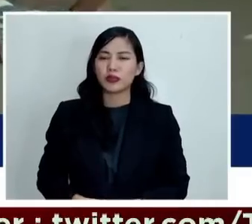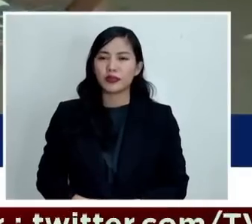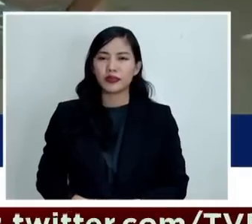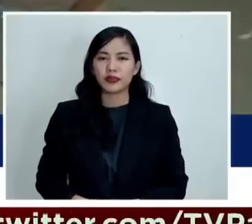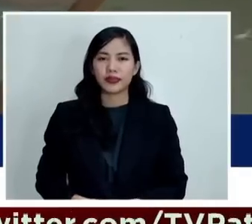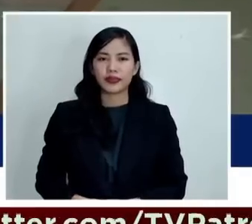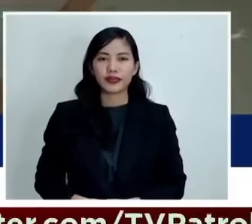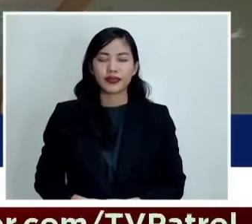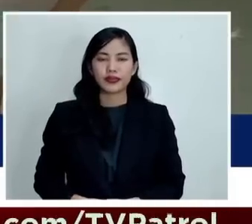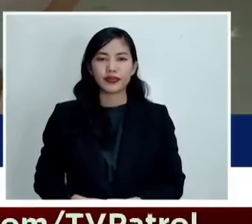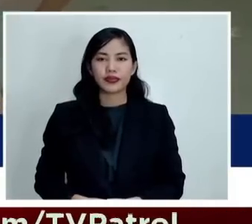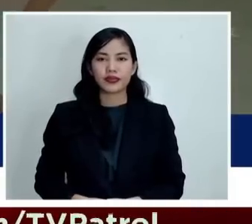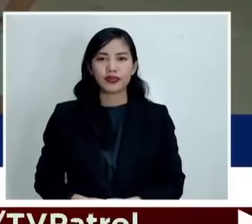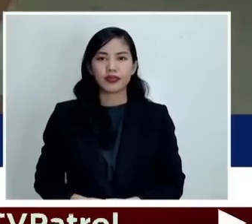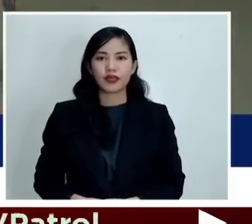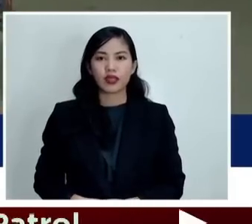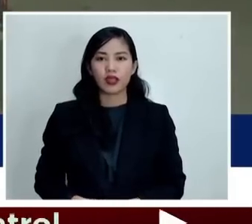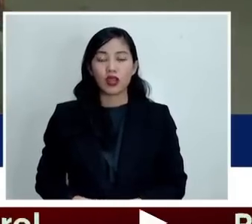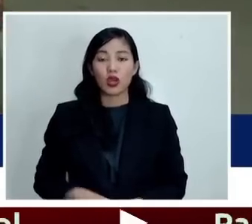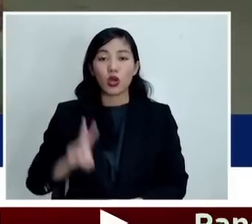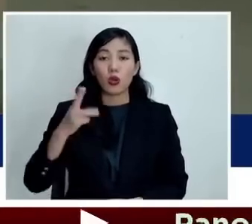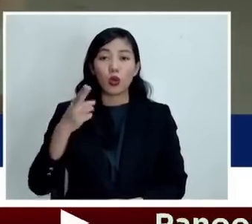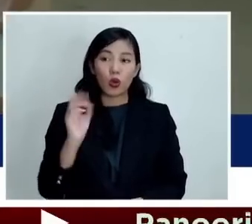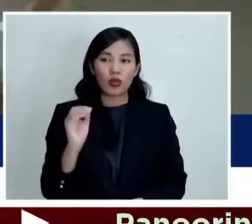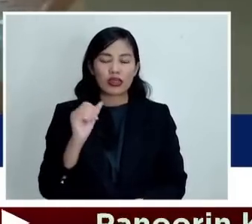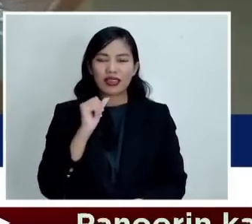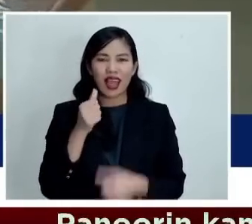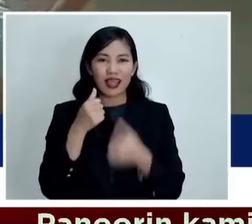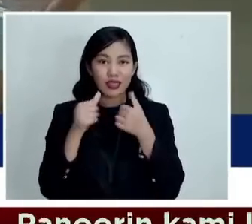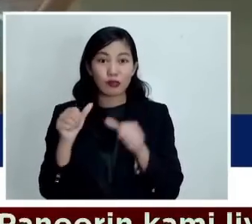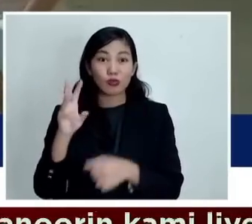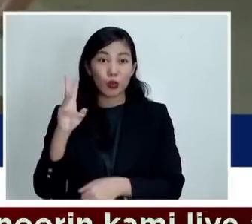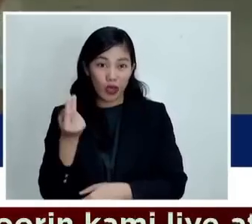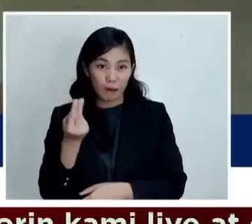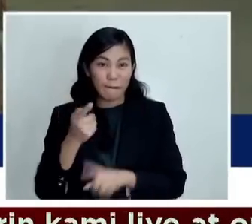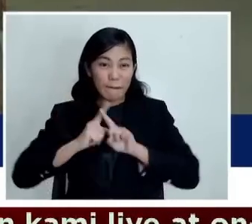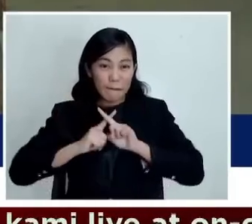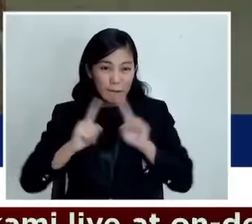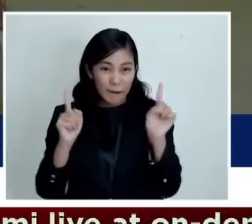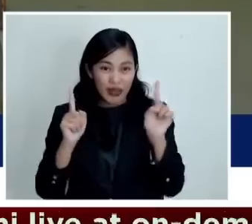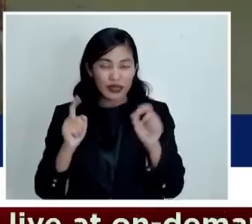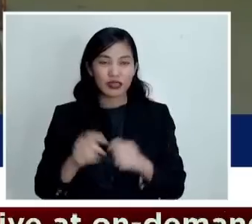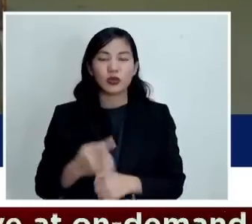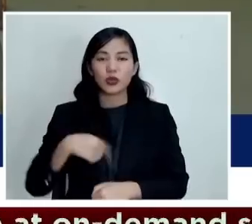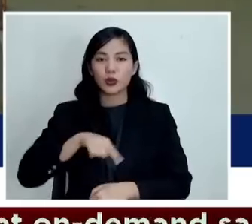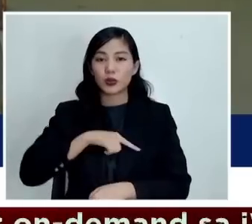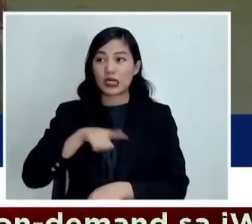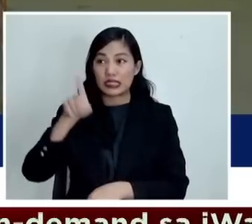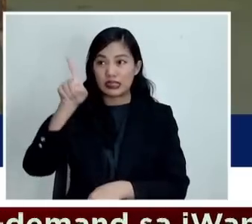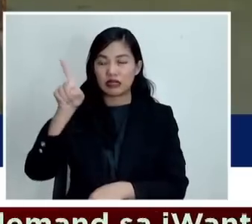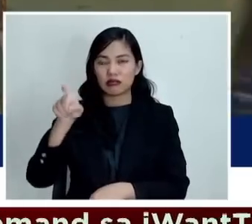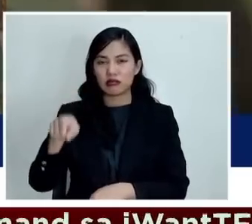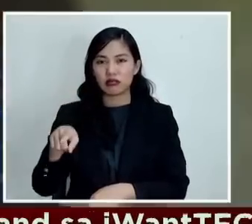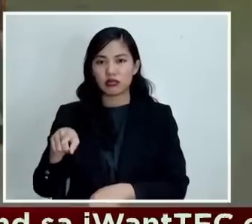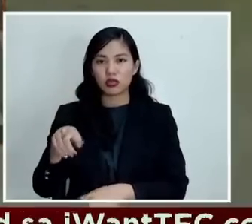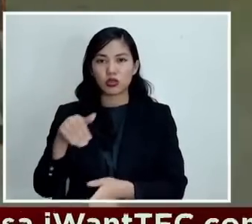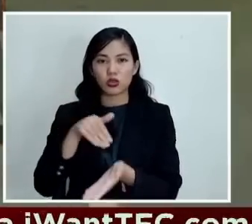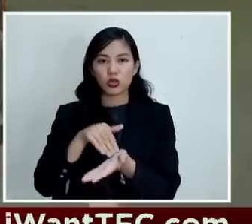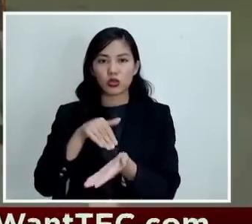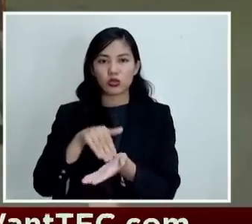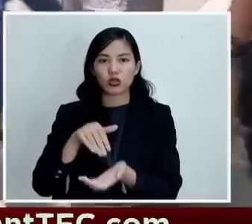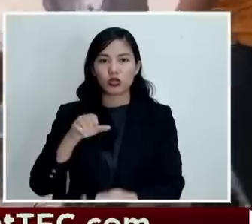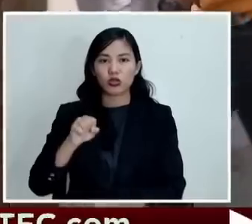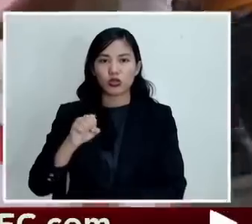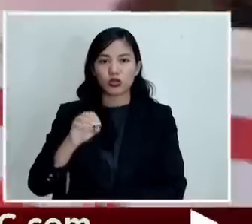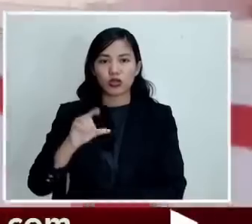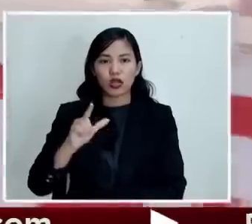Well, Alvin, hindi naman talaga sinabi ni Dr. Ghebreyesus kung kailan, no? Pero ang tinanong natin tungkol din dyan ay si Dr. Ronjin Solante. At